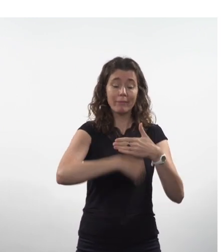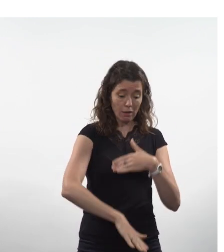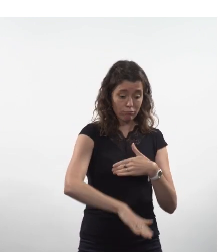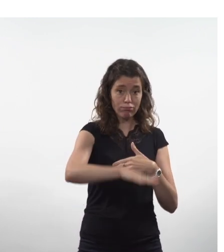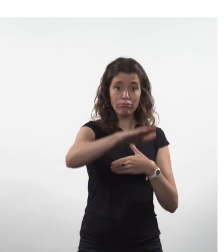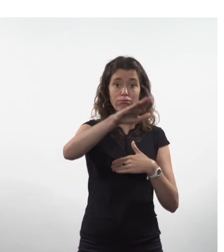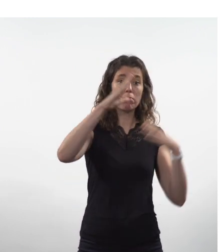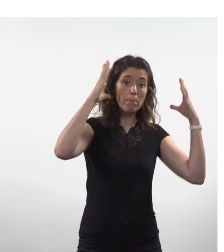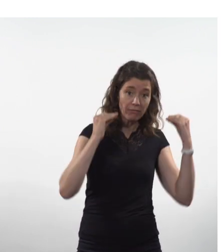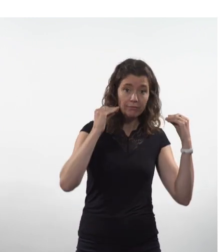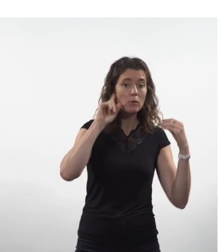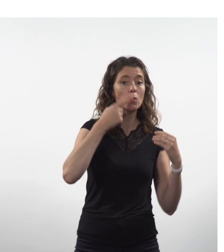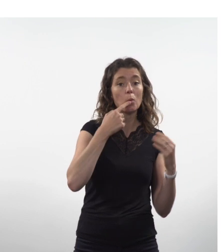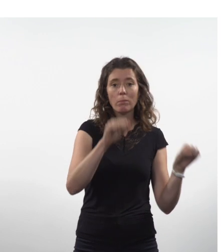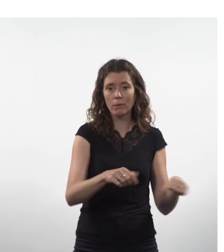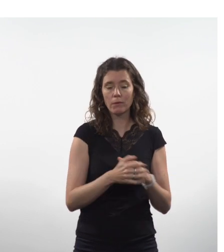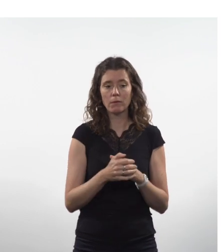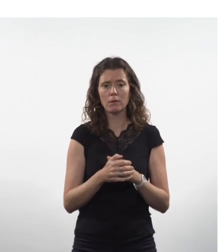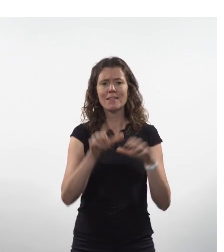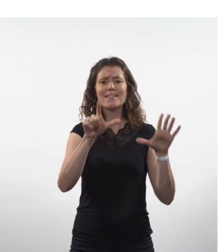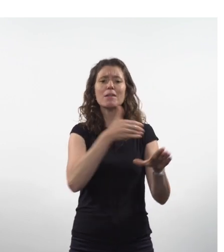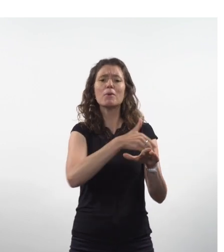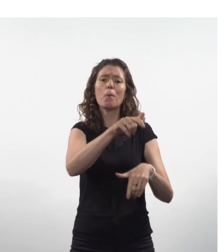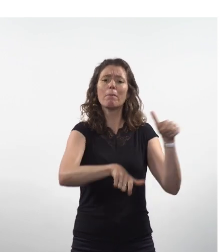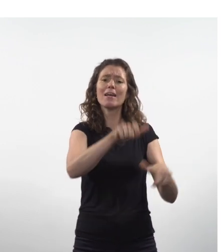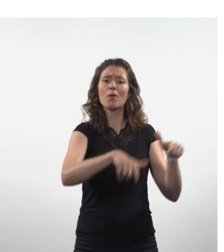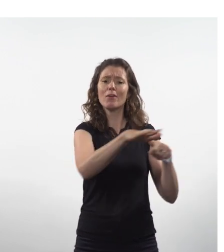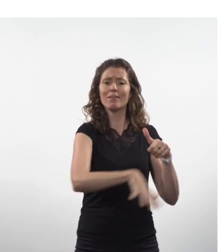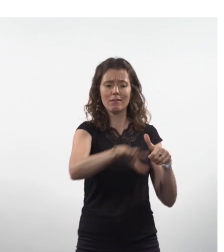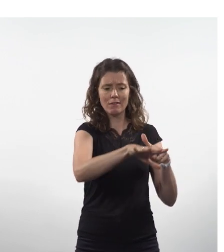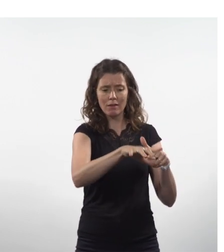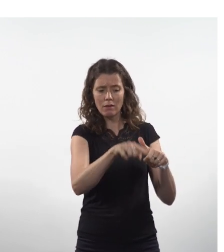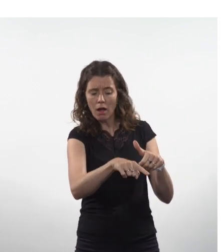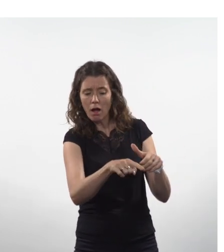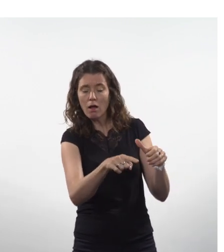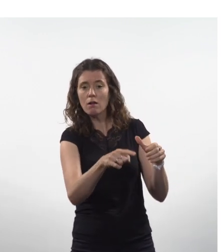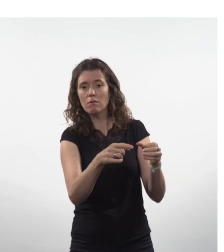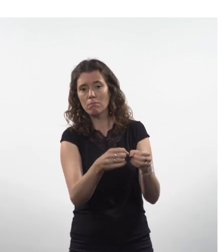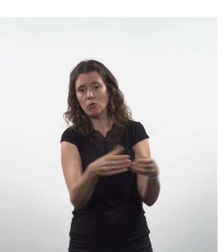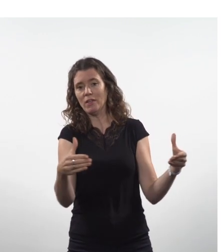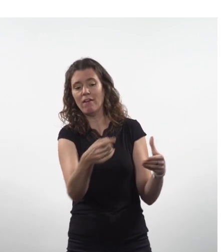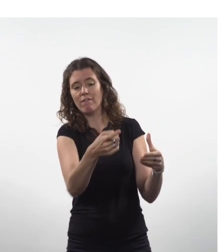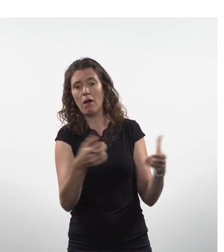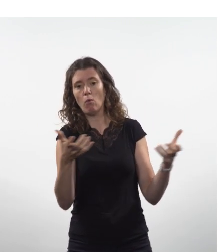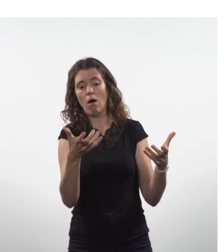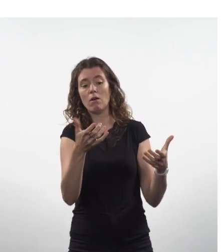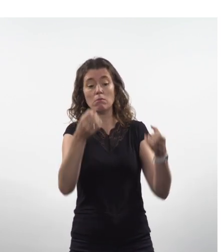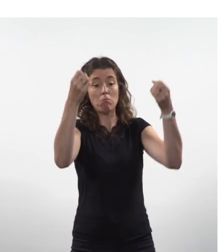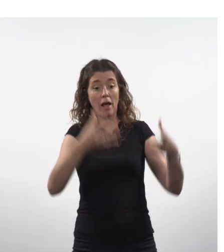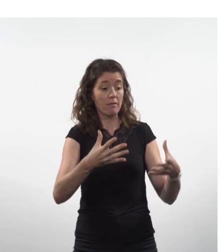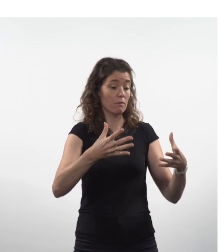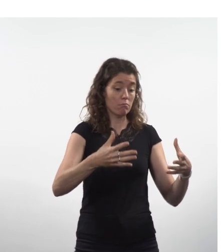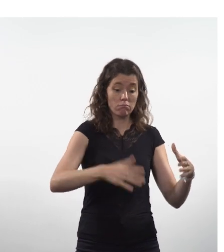vie. Et dans les 7 millions de personnes, c'est plutôt les personnes qui deviennent sourdes au cours de la vie. Et donc,